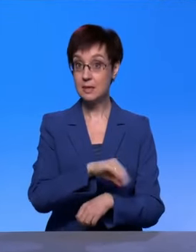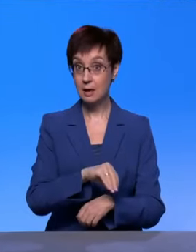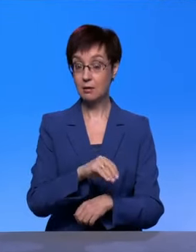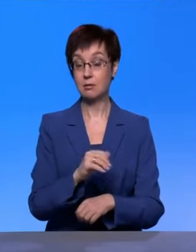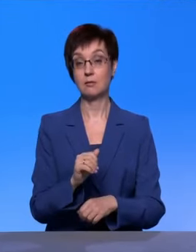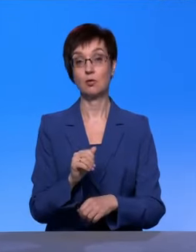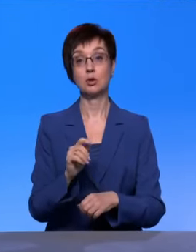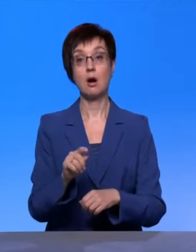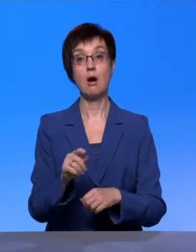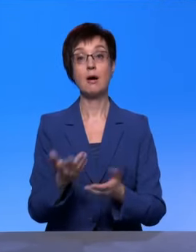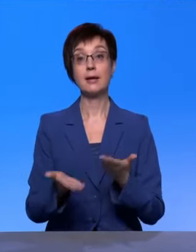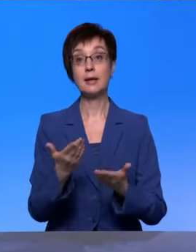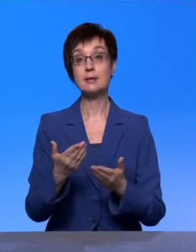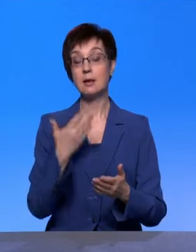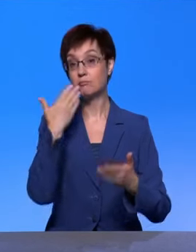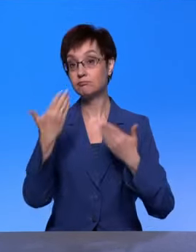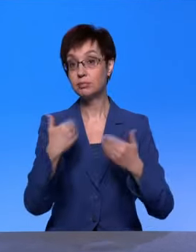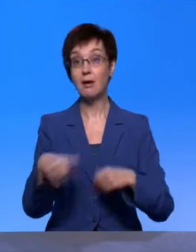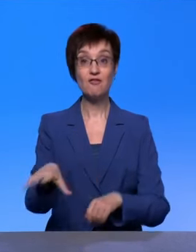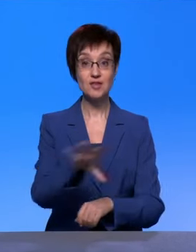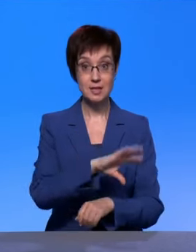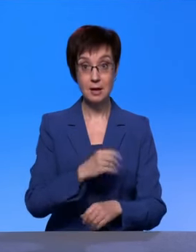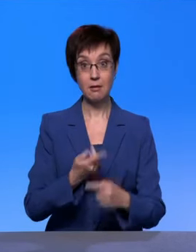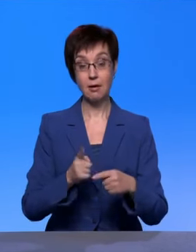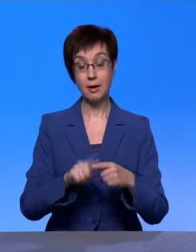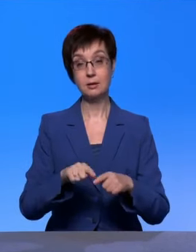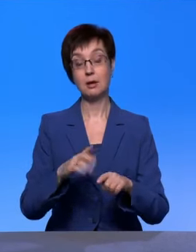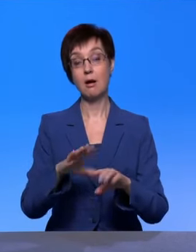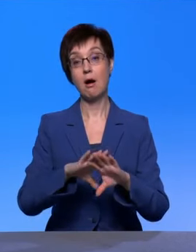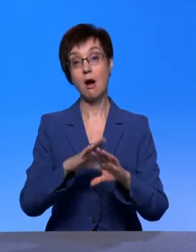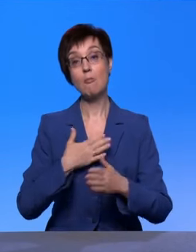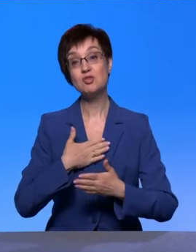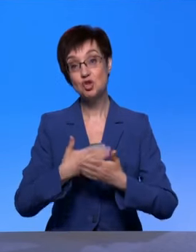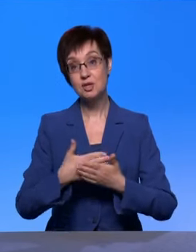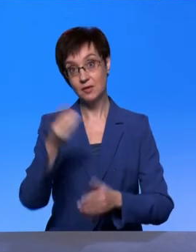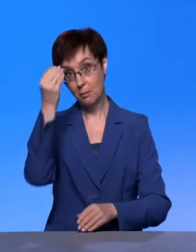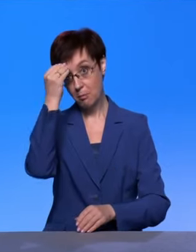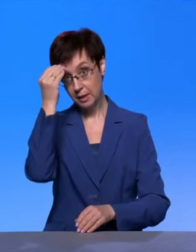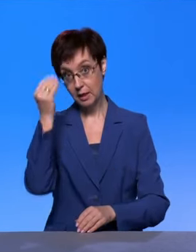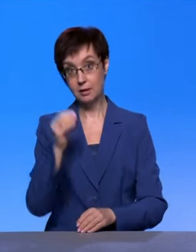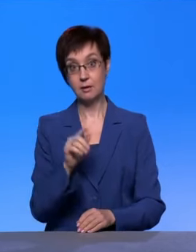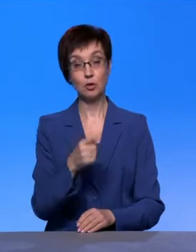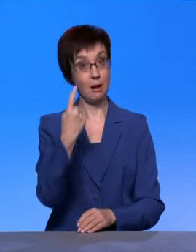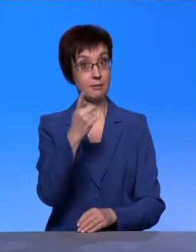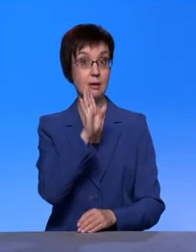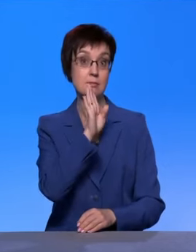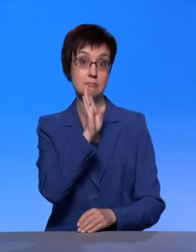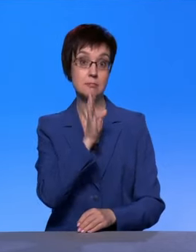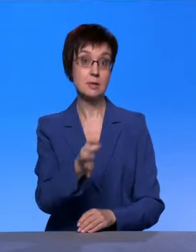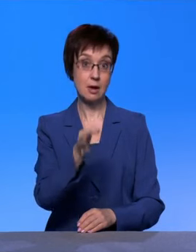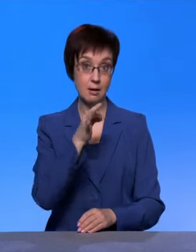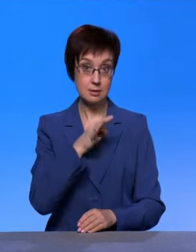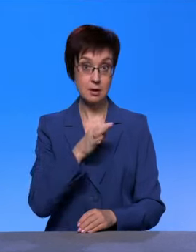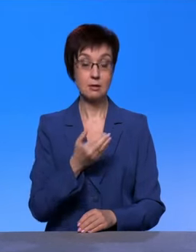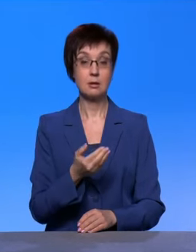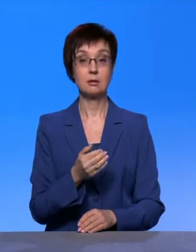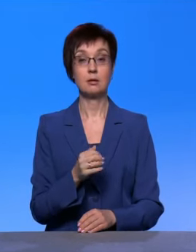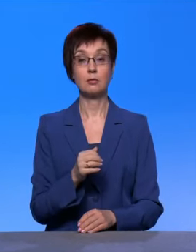сказала одна из интервьюируемых дам, про какую-то угадайку, да, которой там уже давно нет. Вот Владимир, кстати, правильно